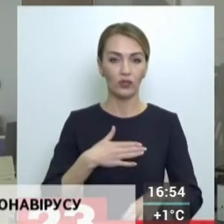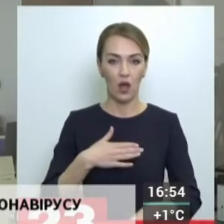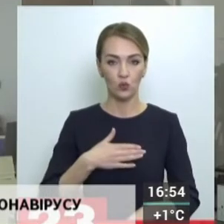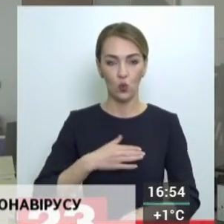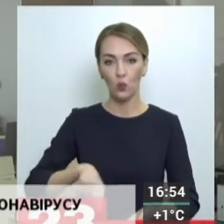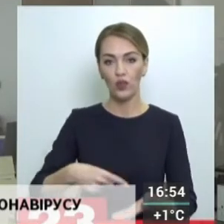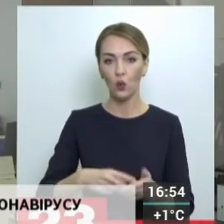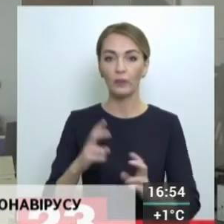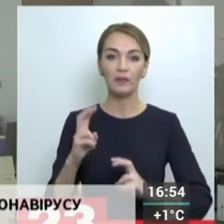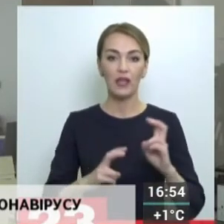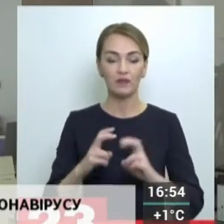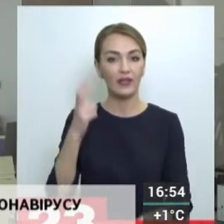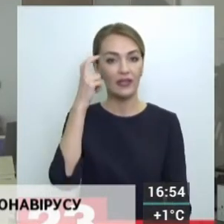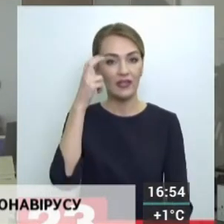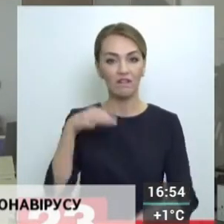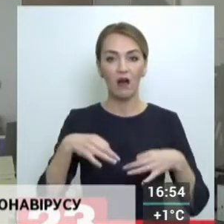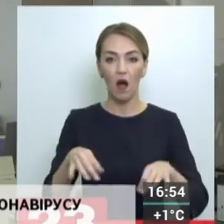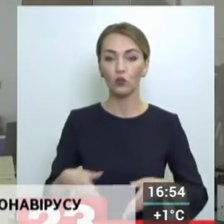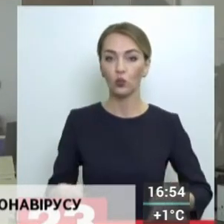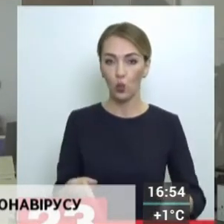нашого комунального підприємства «Київавтодор»